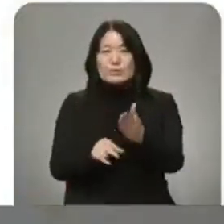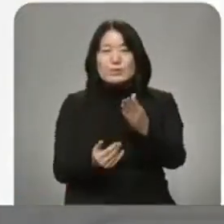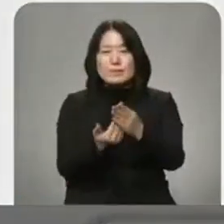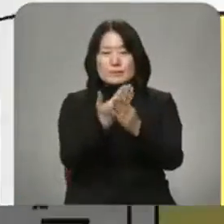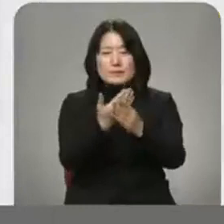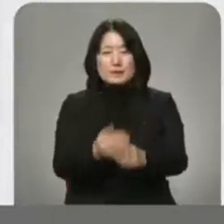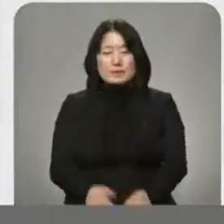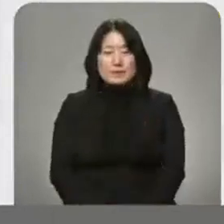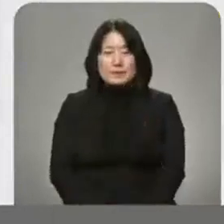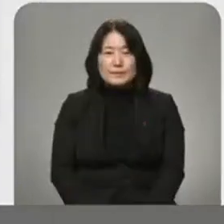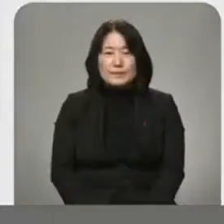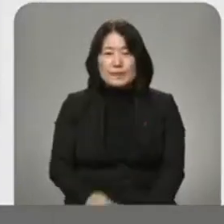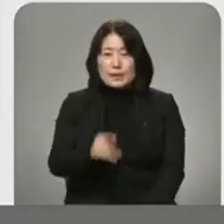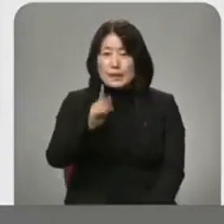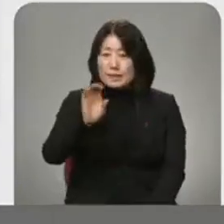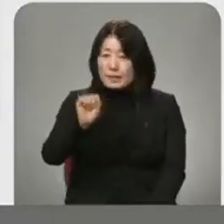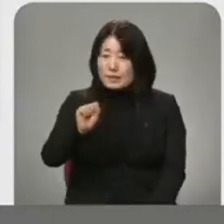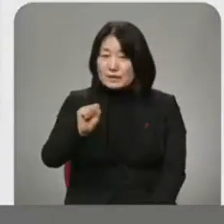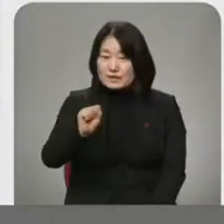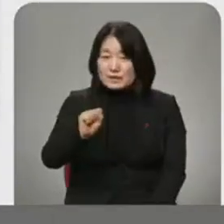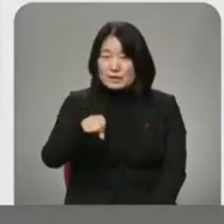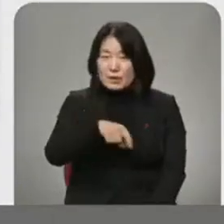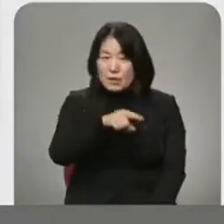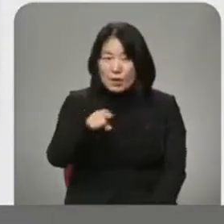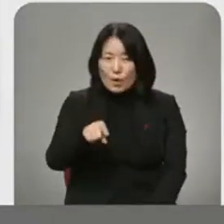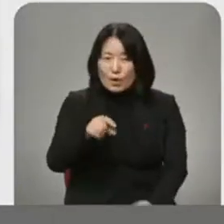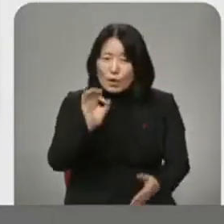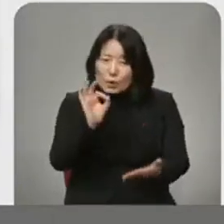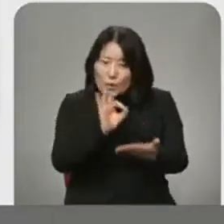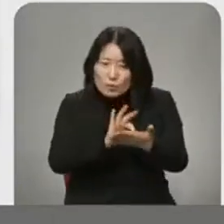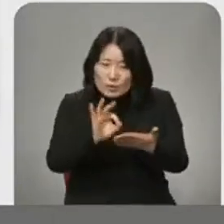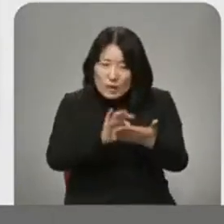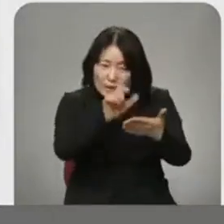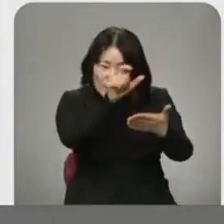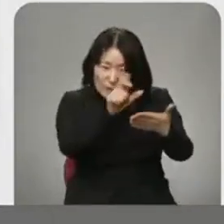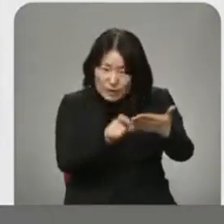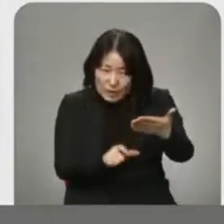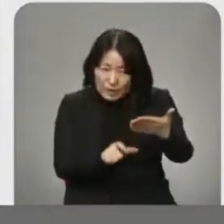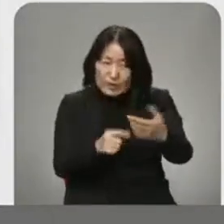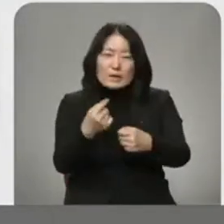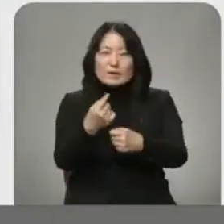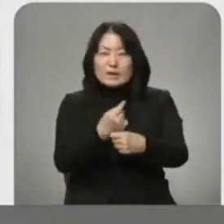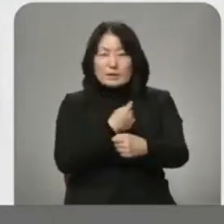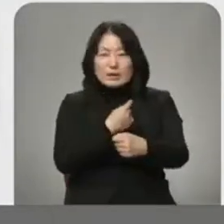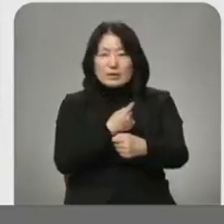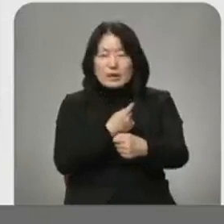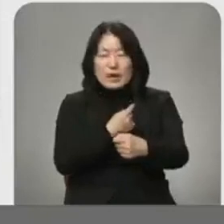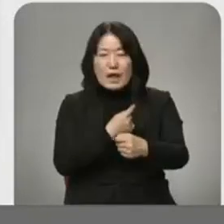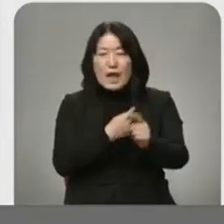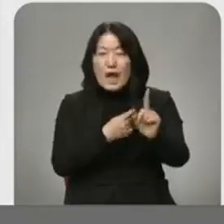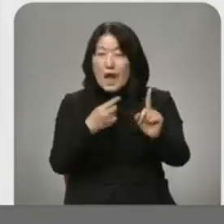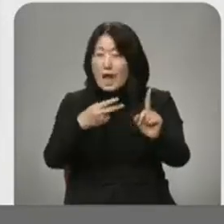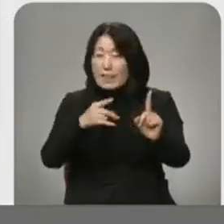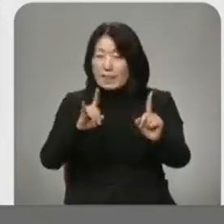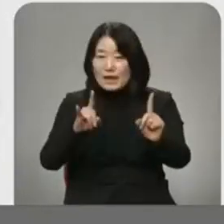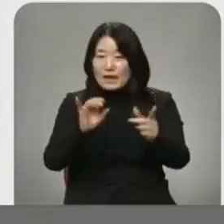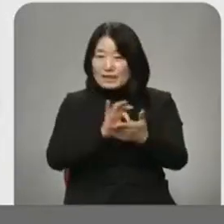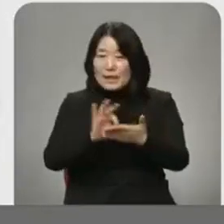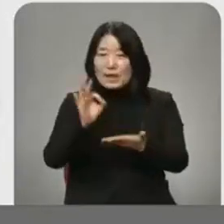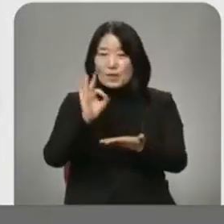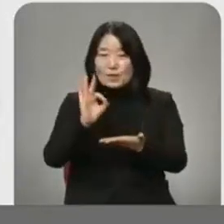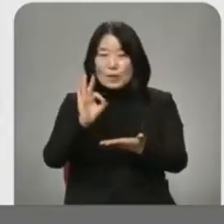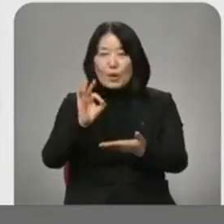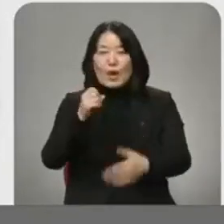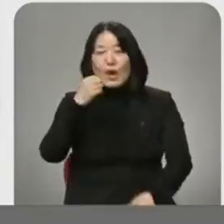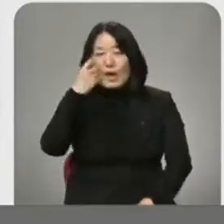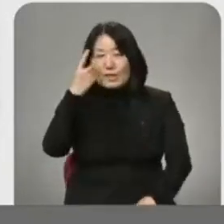발생했습니다. KBS가 확보한 한 도공지사의 통신비 내역입니다. 지난해 하반기 무전기 한 대의 통신비가 한 달에